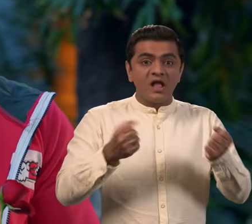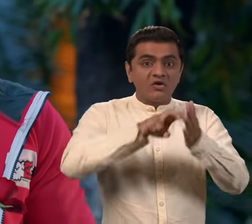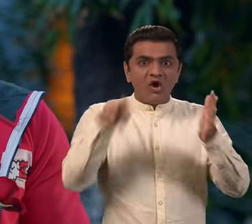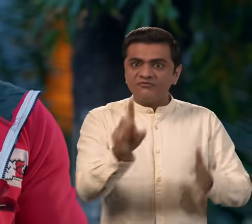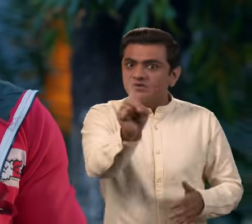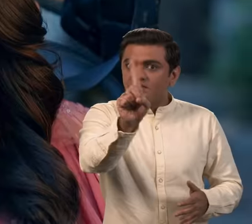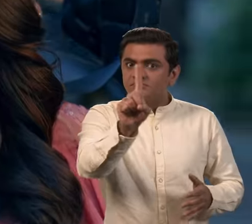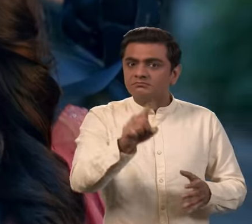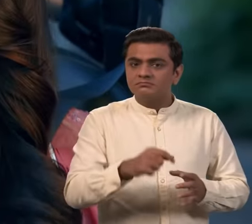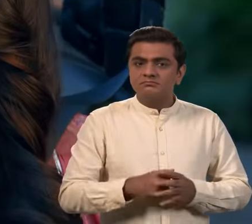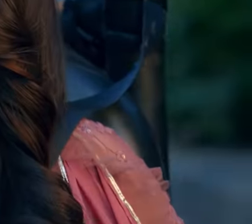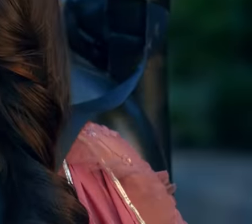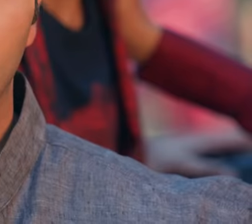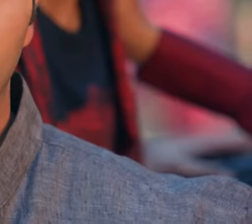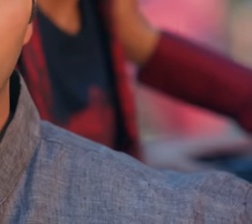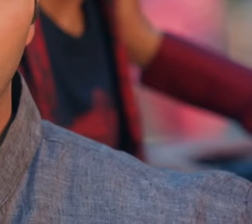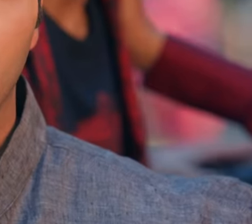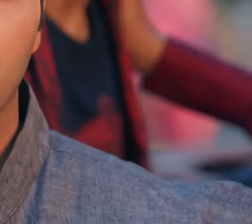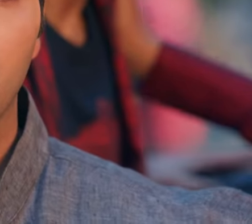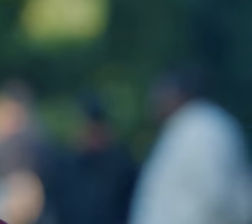गाड़ी से कोई नहीं उतरेगा,